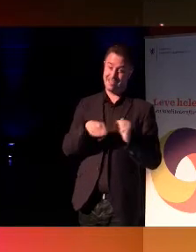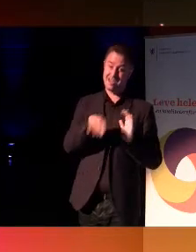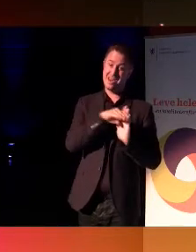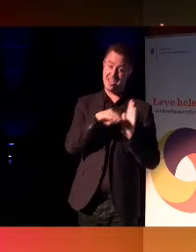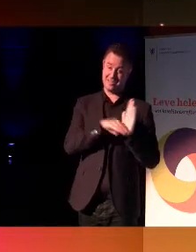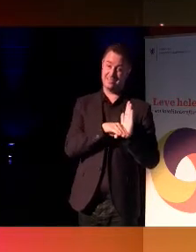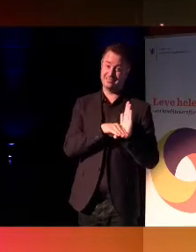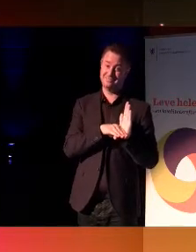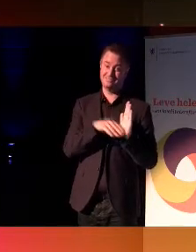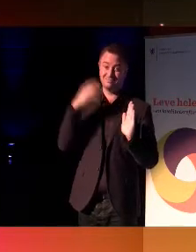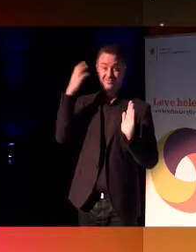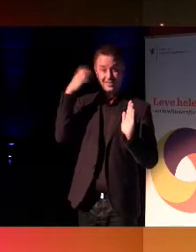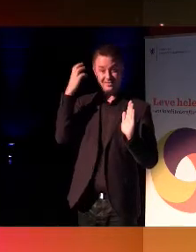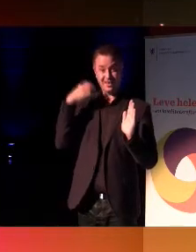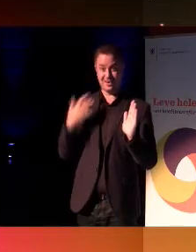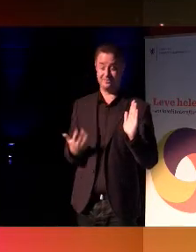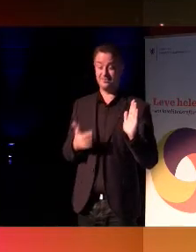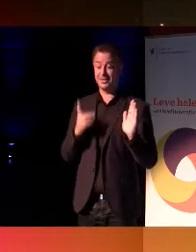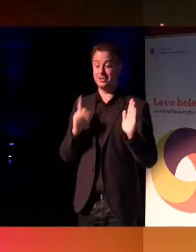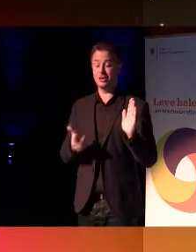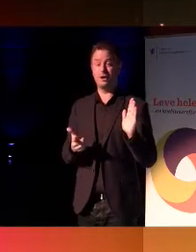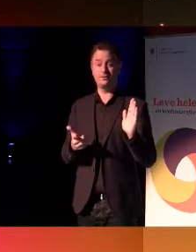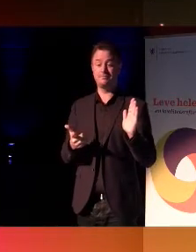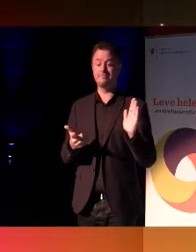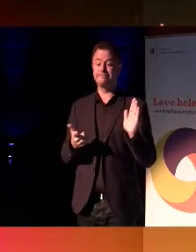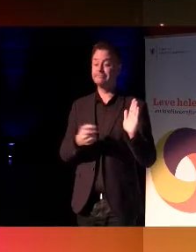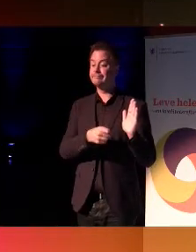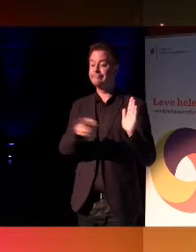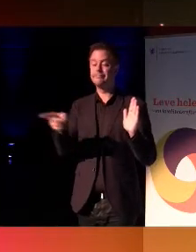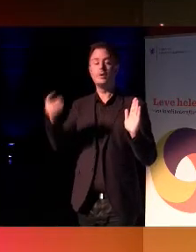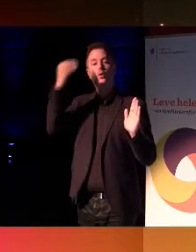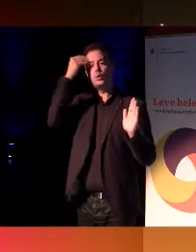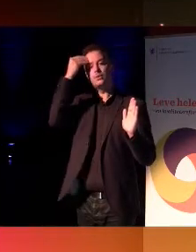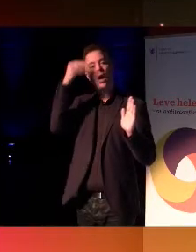Det mangelfull kunnskap om regelverket.